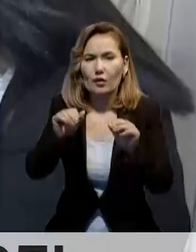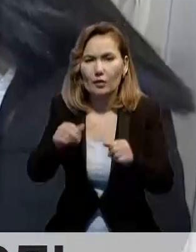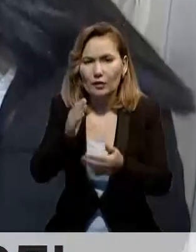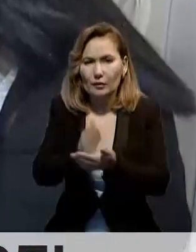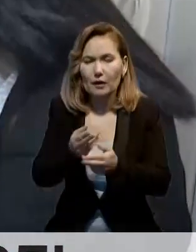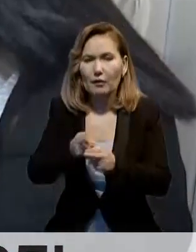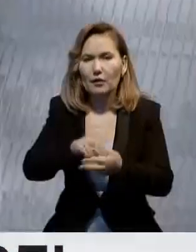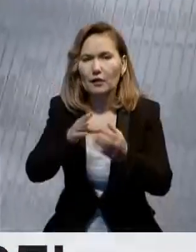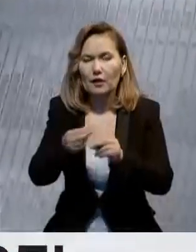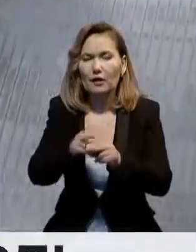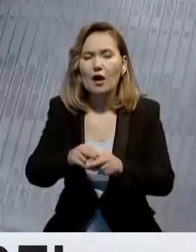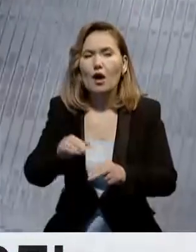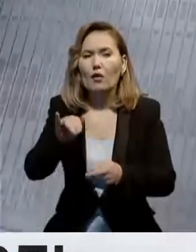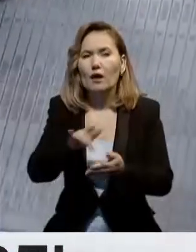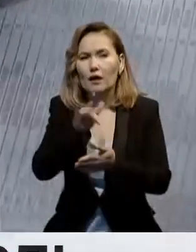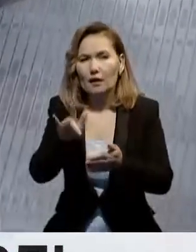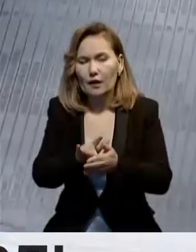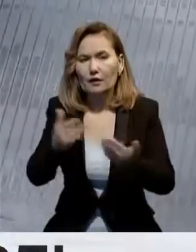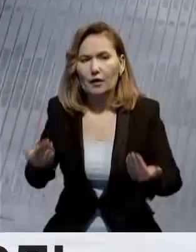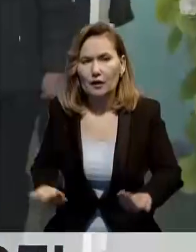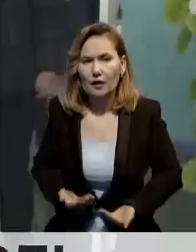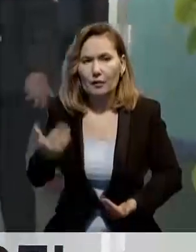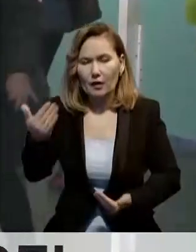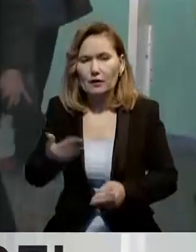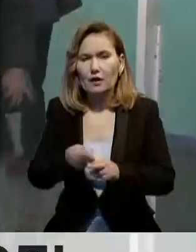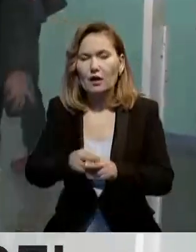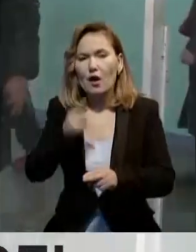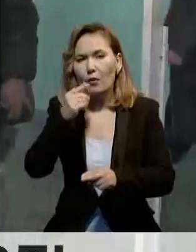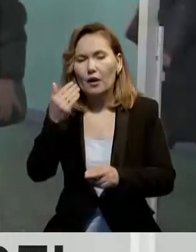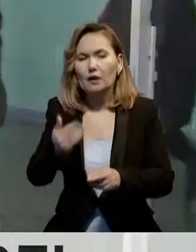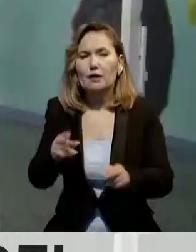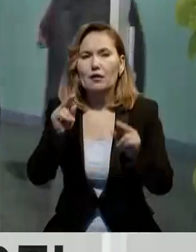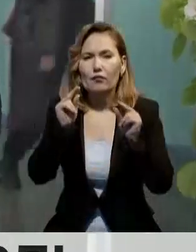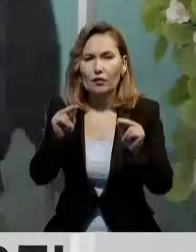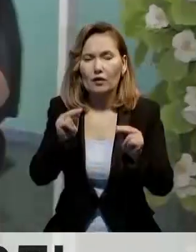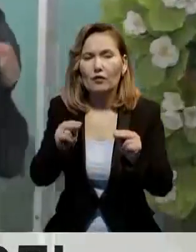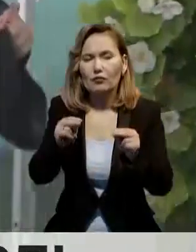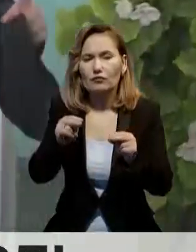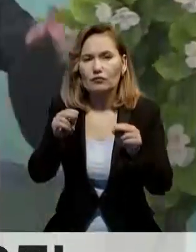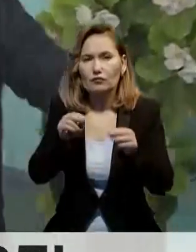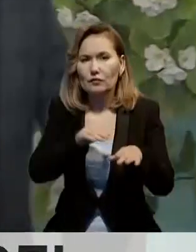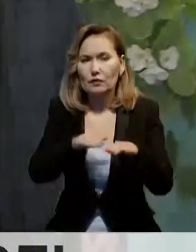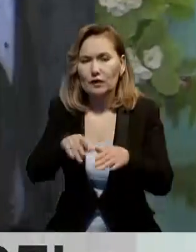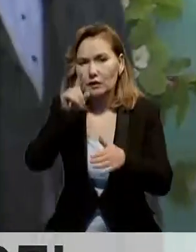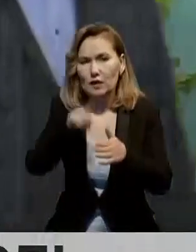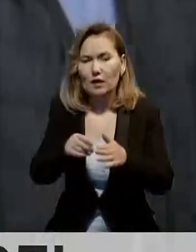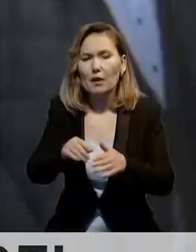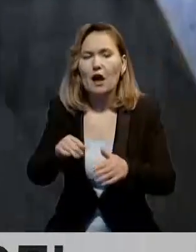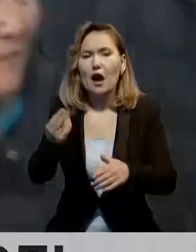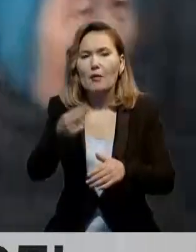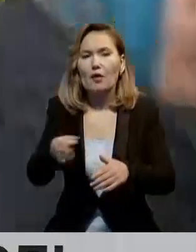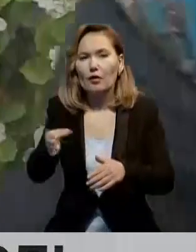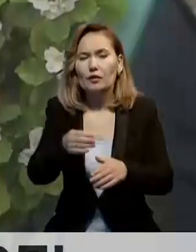деп санайды. Ал оралдық Нәдір Құрымбаев саяси науқан әділ өтіп жатқанына сенімді. Жалпы Ақмола облысында да